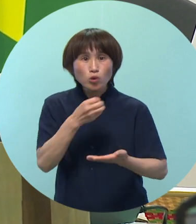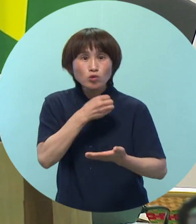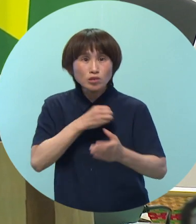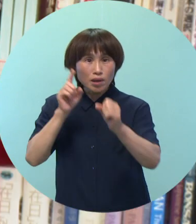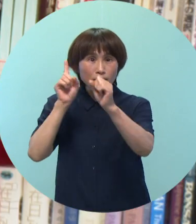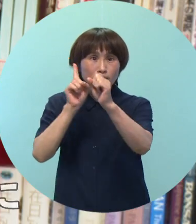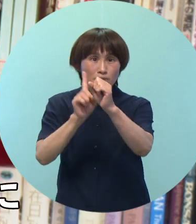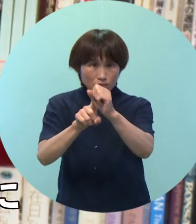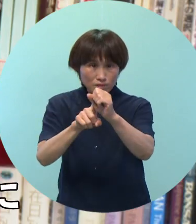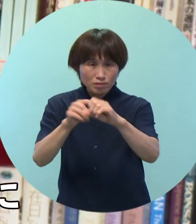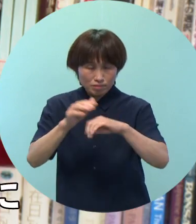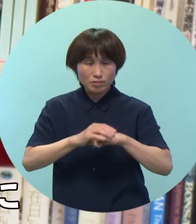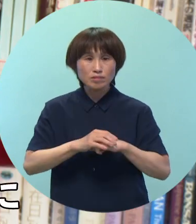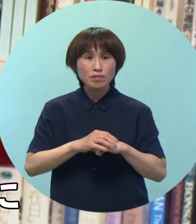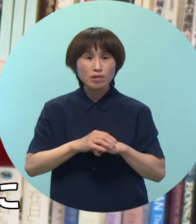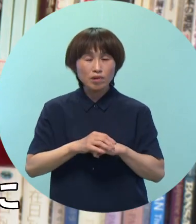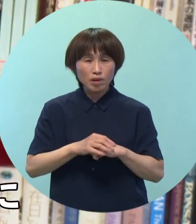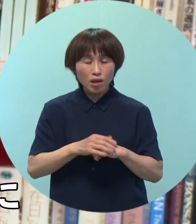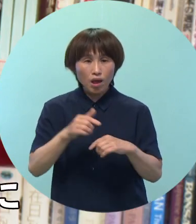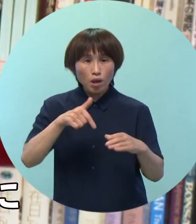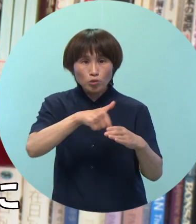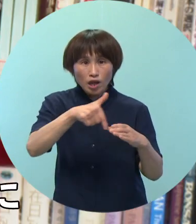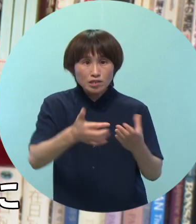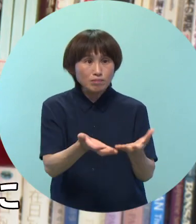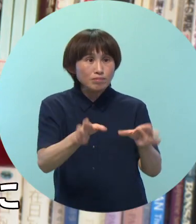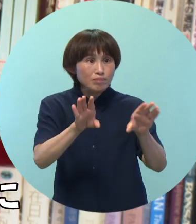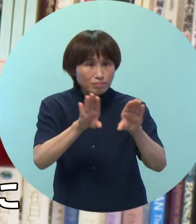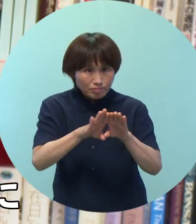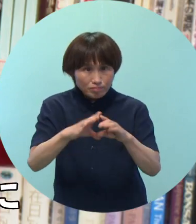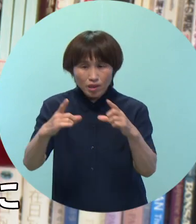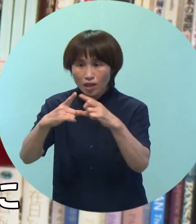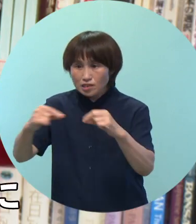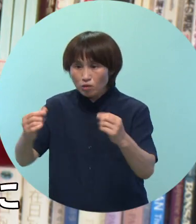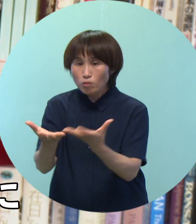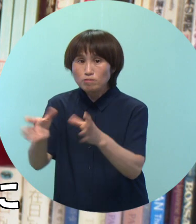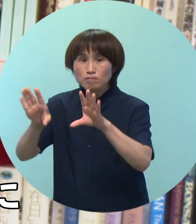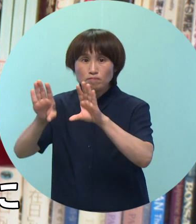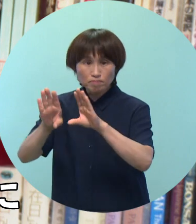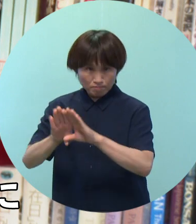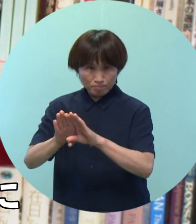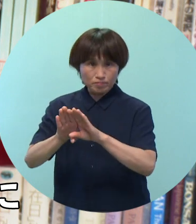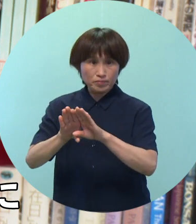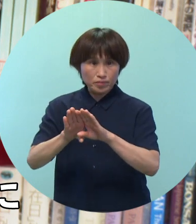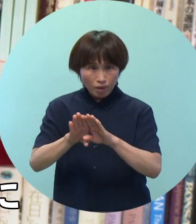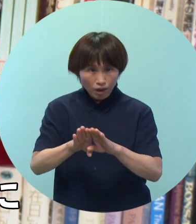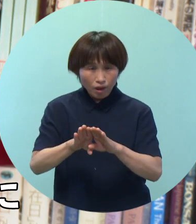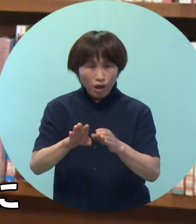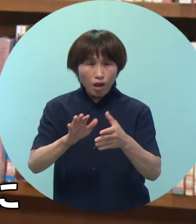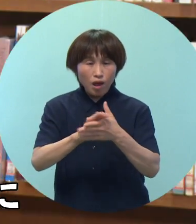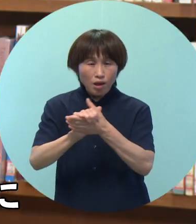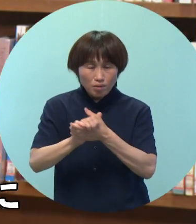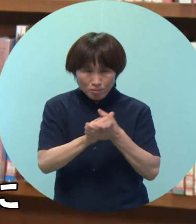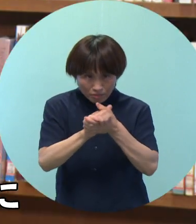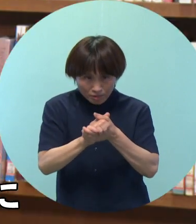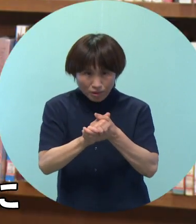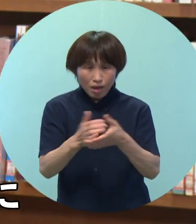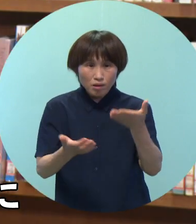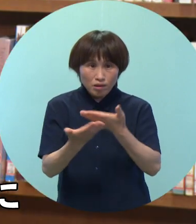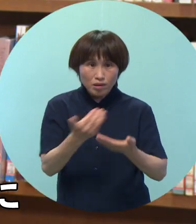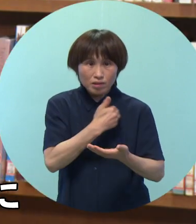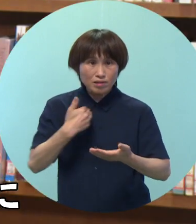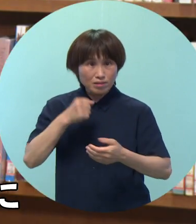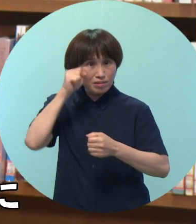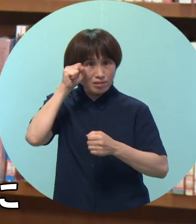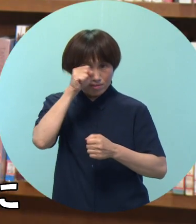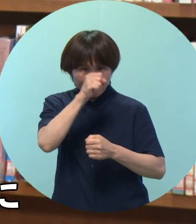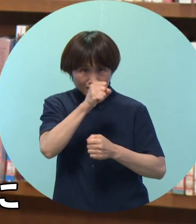ながら、ブラジル人のコミュニティがもっと日本人のコミュニティと一緒になれることを、そうなるように